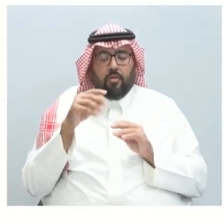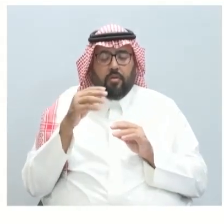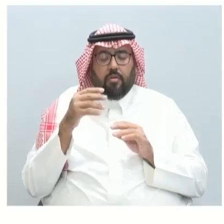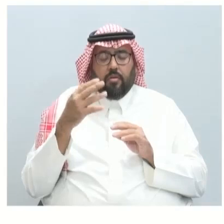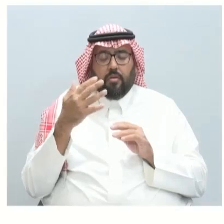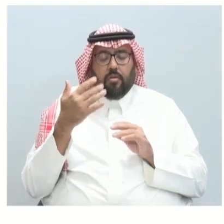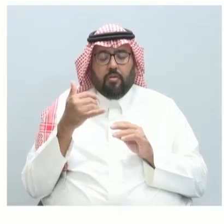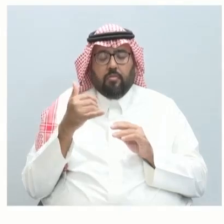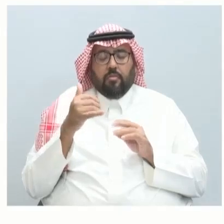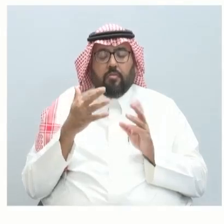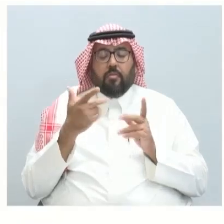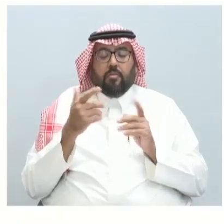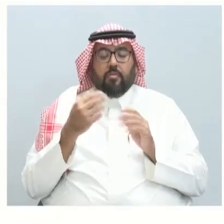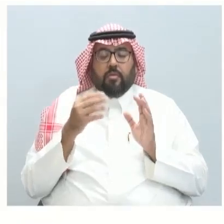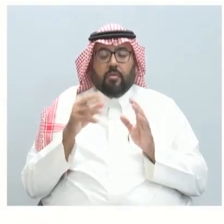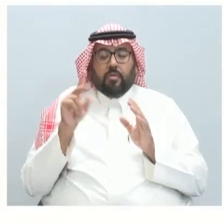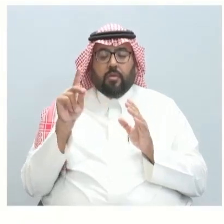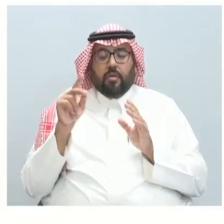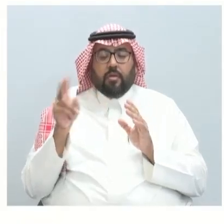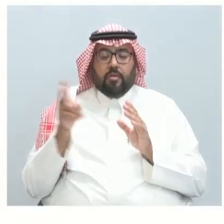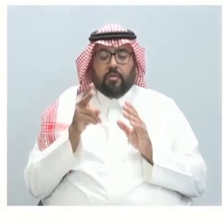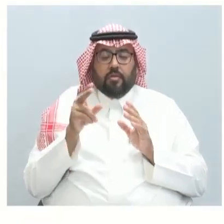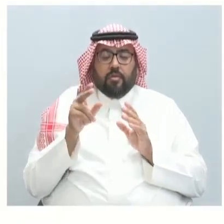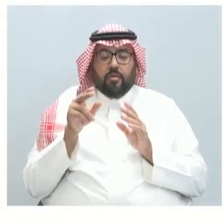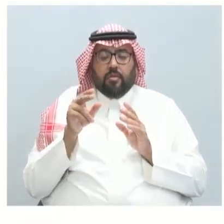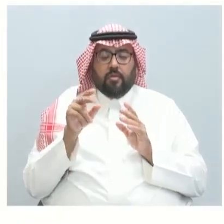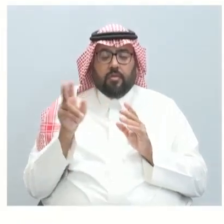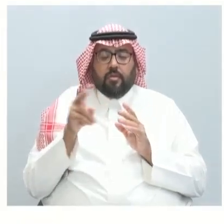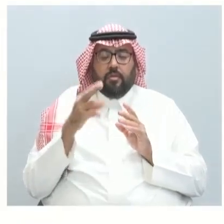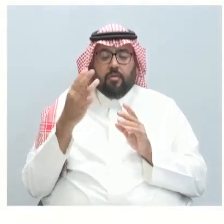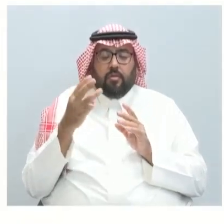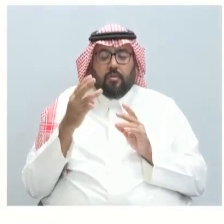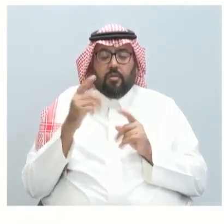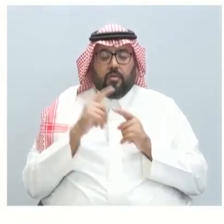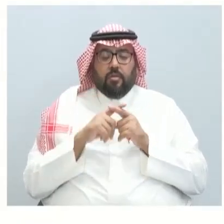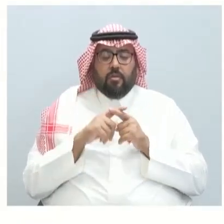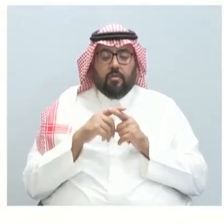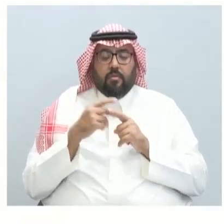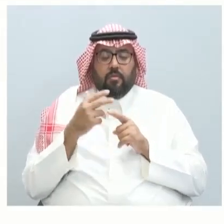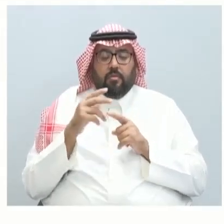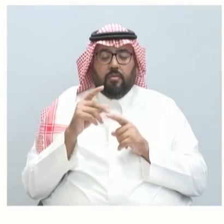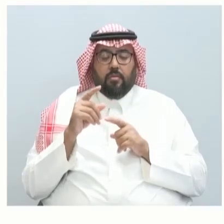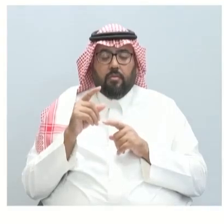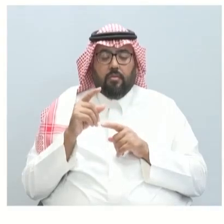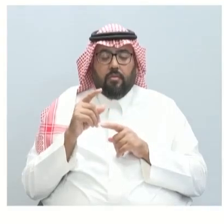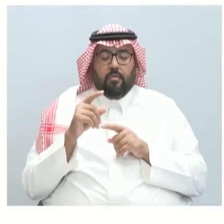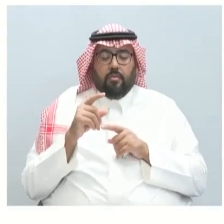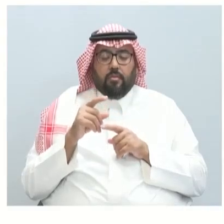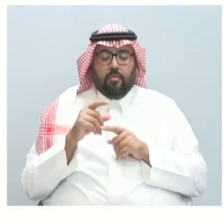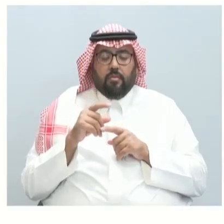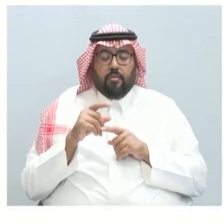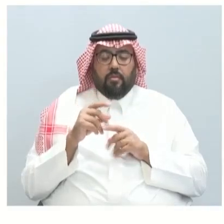في القطر اذا ابنائي بناتي تقريبا تساوي ثلاثه مضروبا في ثمانيه وهو القطر اذا يساوي